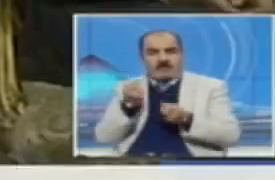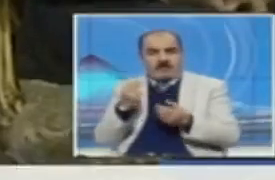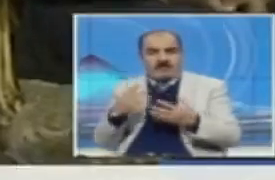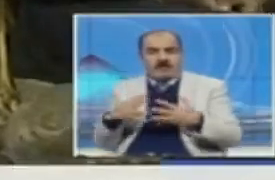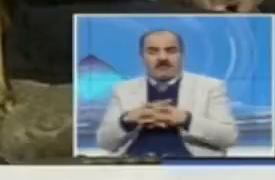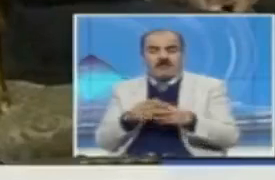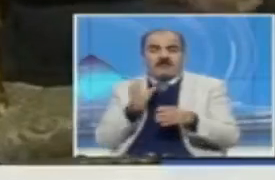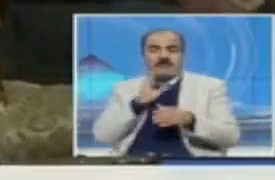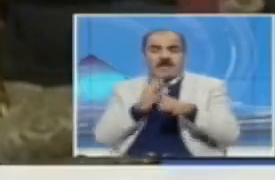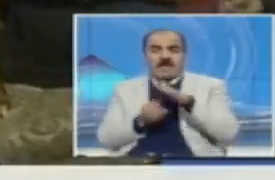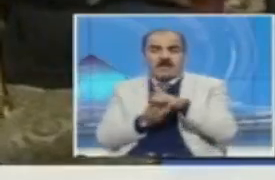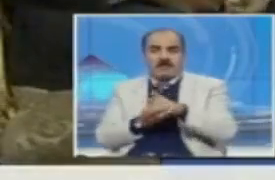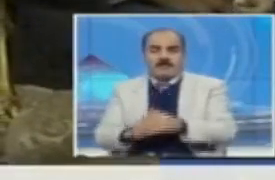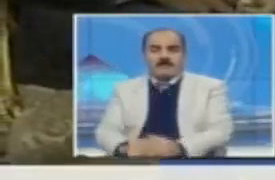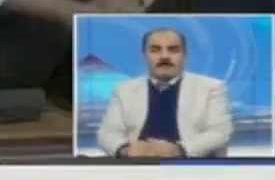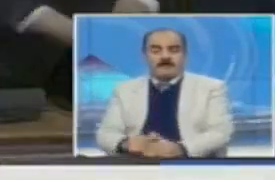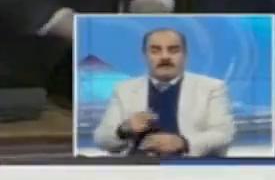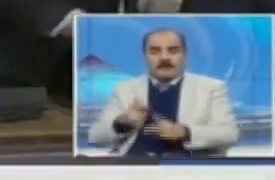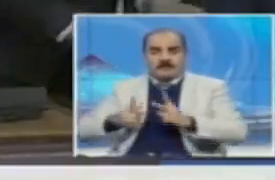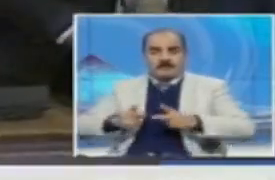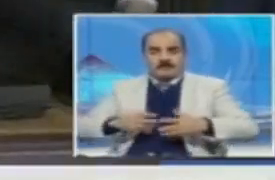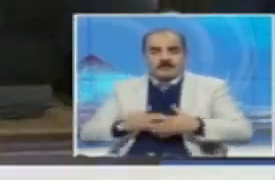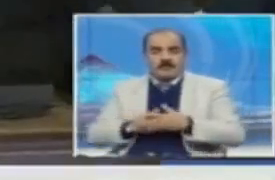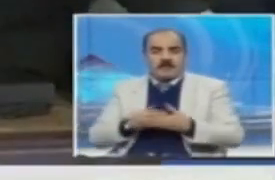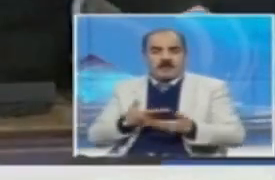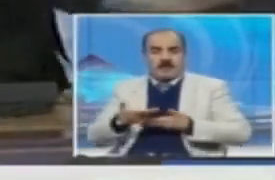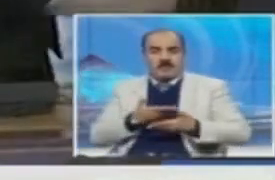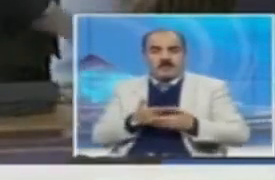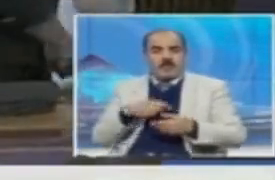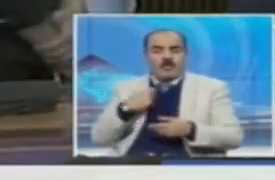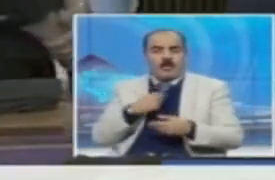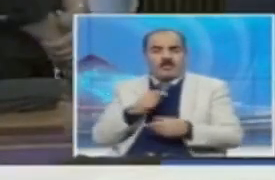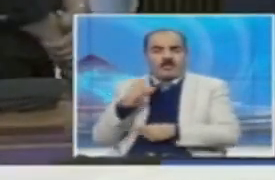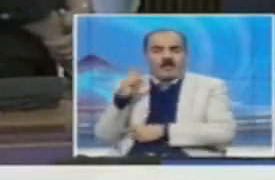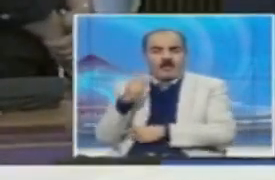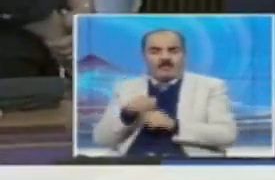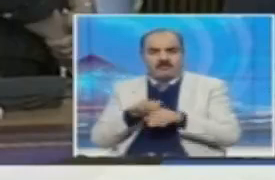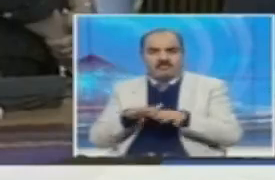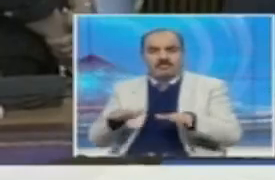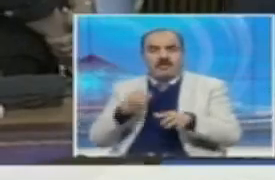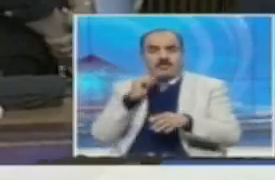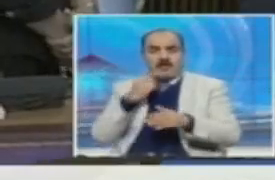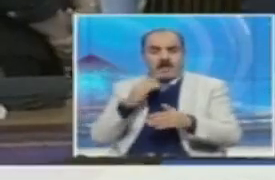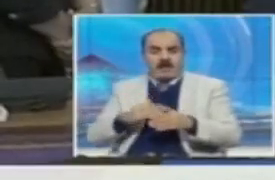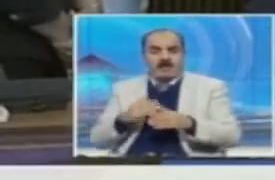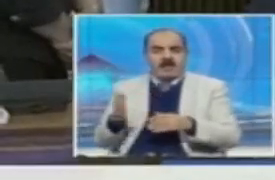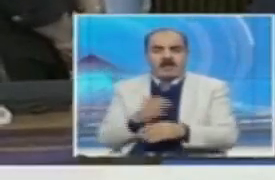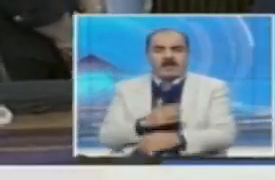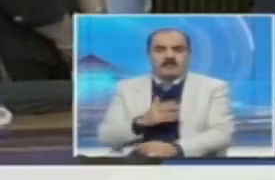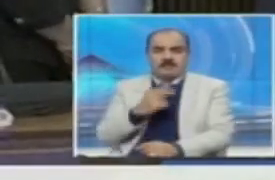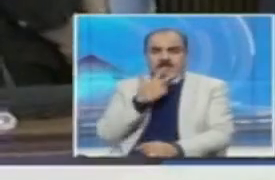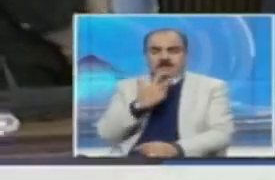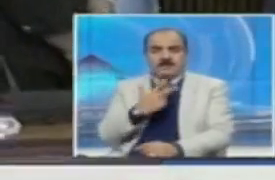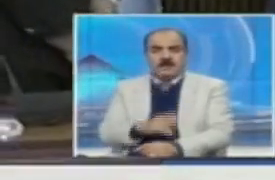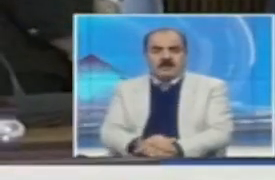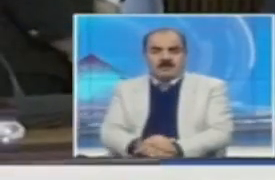الإعلام والثقافة والتعليم العالي. كما تم توقيع مذكرة تفاهم لتوسيع التعاون بين وزارة الأوقاف